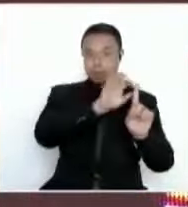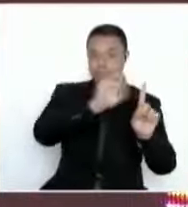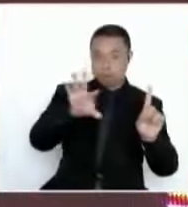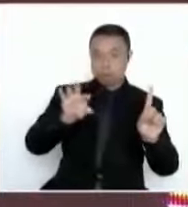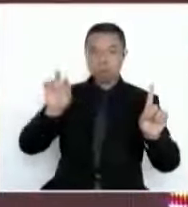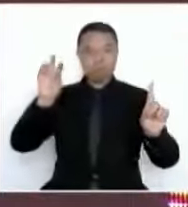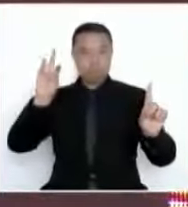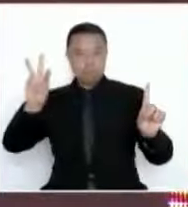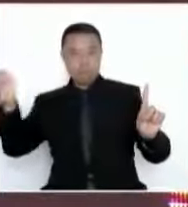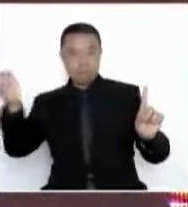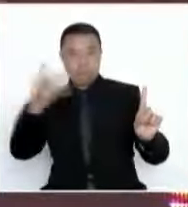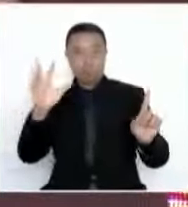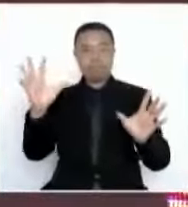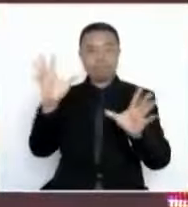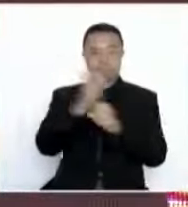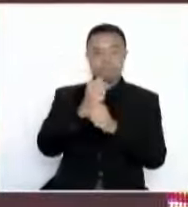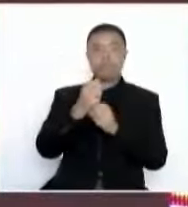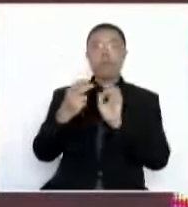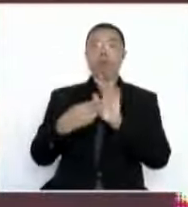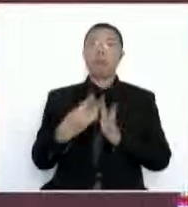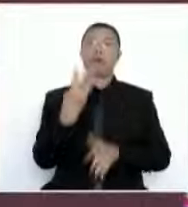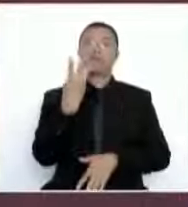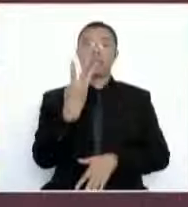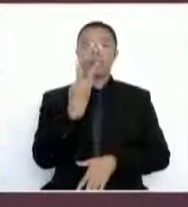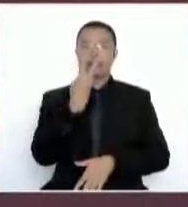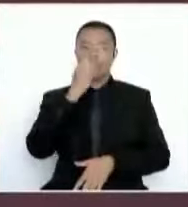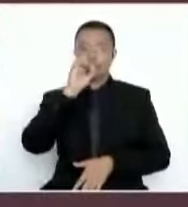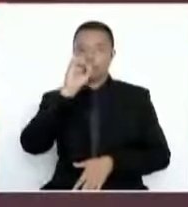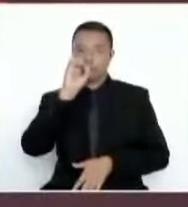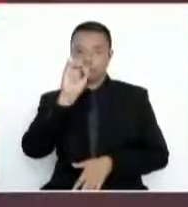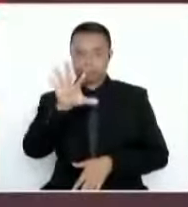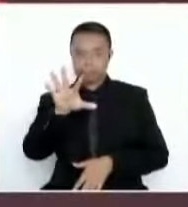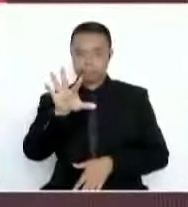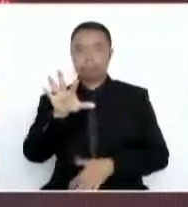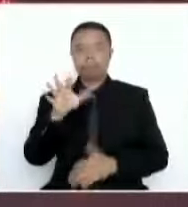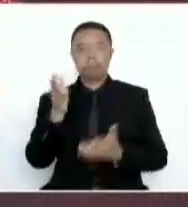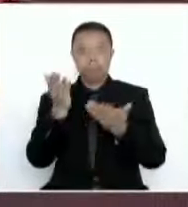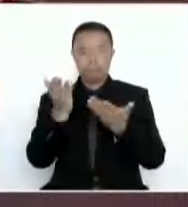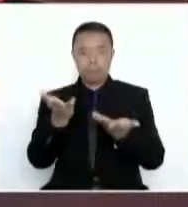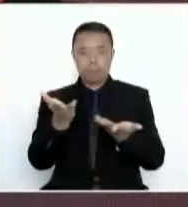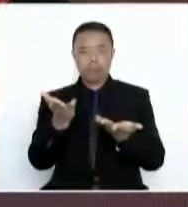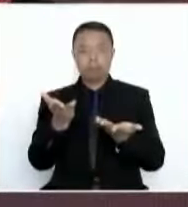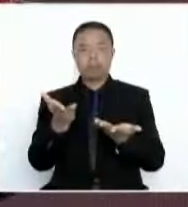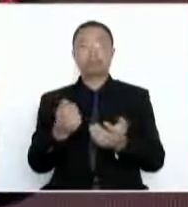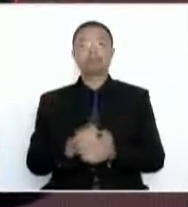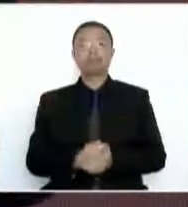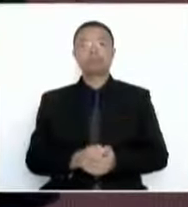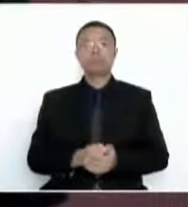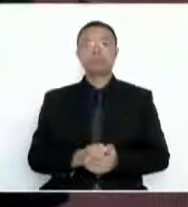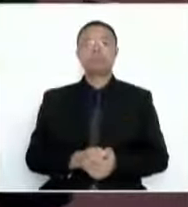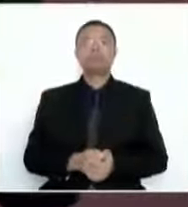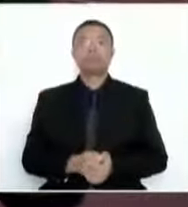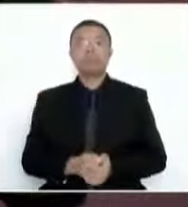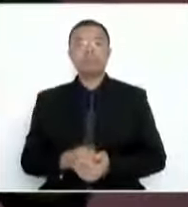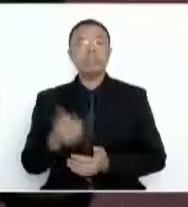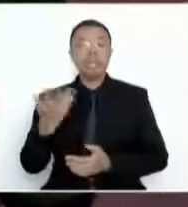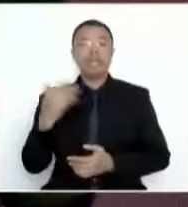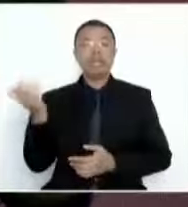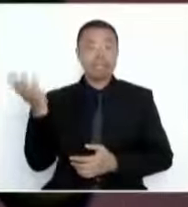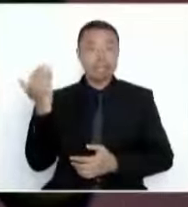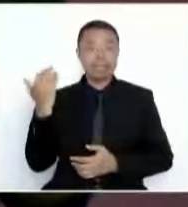tenang baik terima kasih terima kasih kami kembali ke calon gubernur calon wakil gubernur nomor urut 2 bapak kunwardardana untuk merespons tanggapan